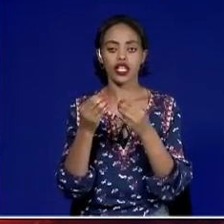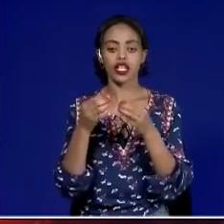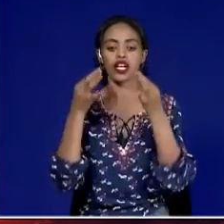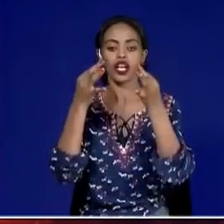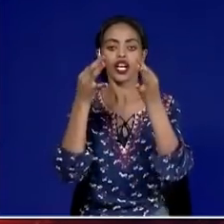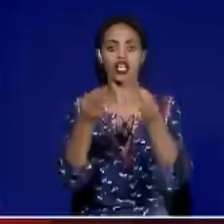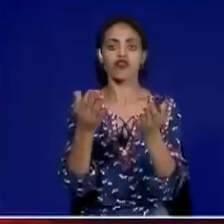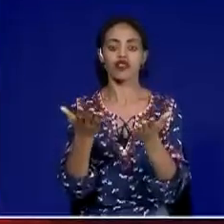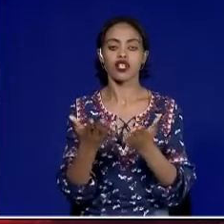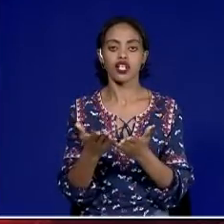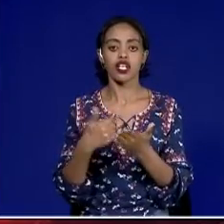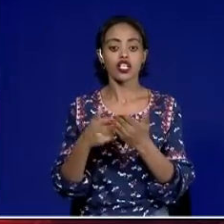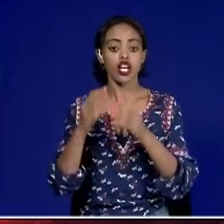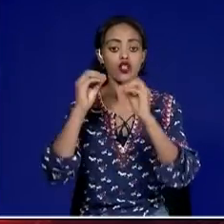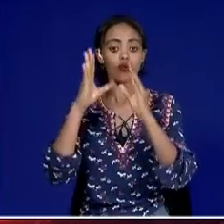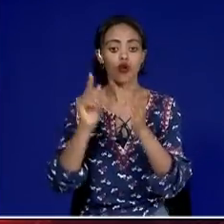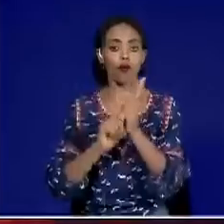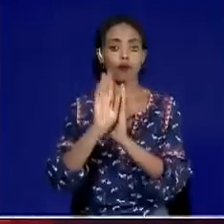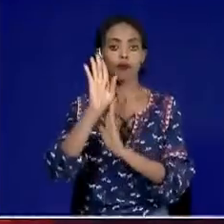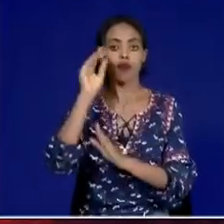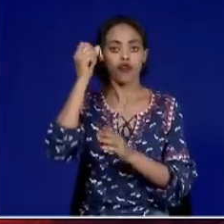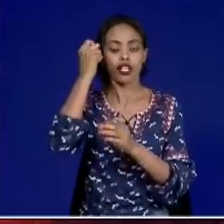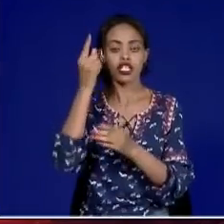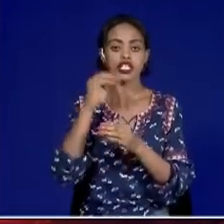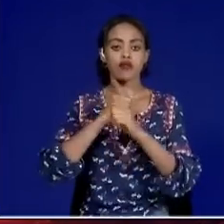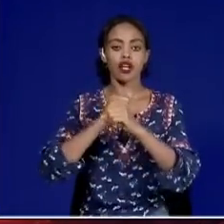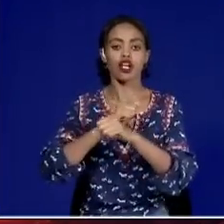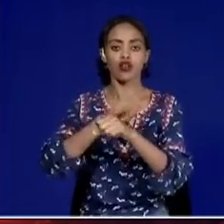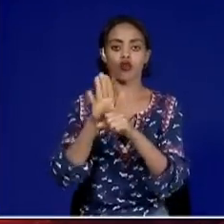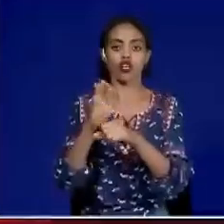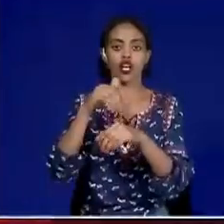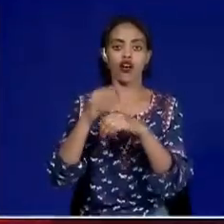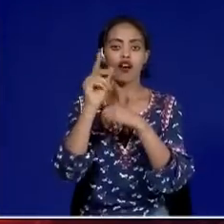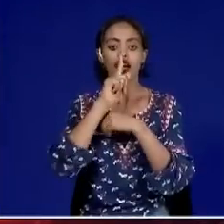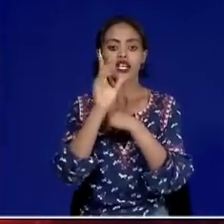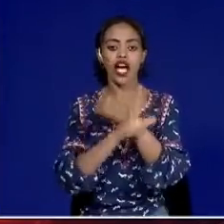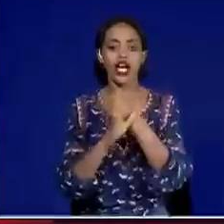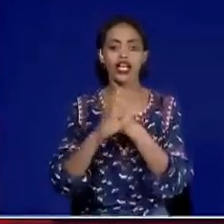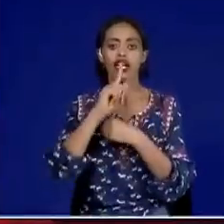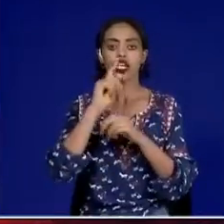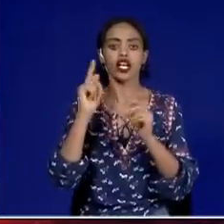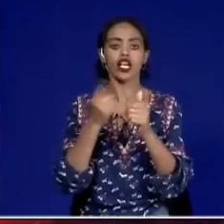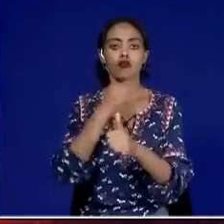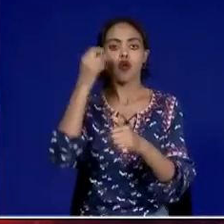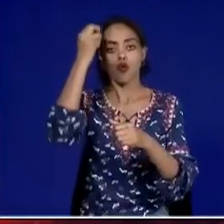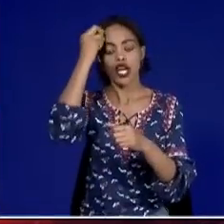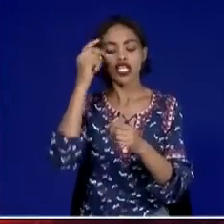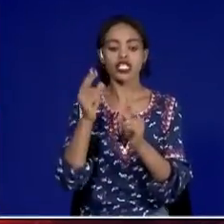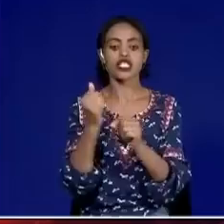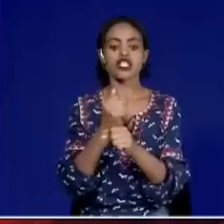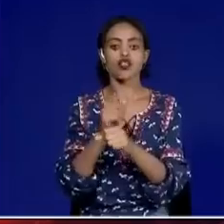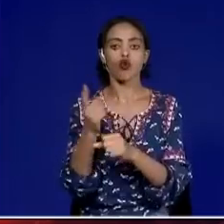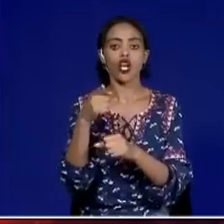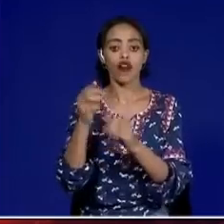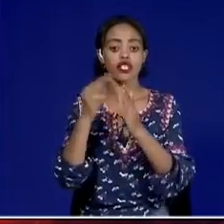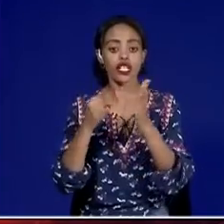ክሕልፍ ዝደሊ። እዚ ኣስተምህሮ ምዕበይ ግንዛብ መከላኸሊ ቫይረስ ኮረና ኣብ ዓዲ ሓቂ ዓድሓን ቀዳማይ ወያነን ዝተሳለጠ ኮይኑ ኣብቲ